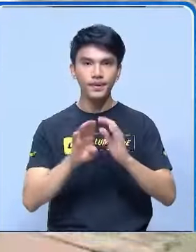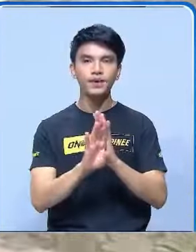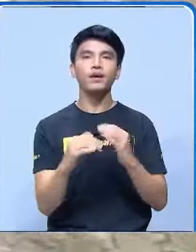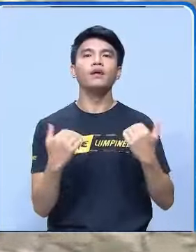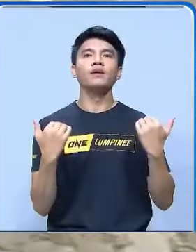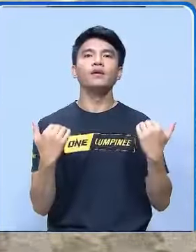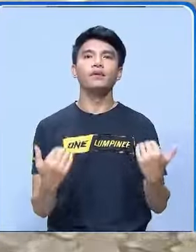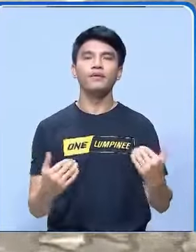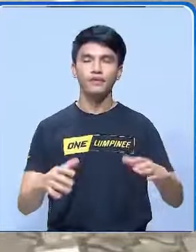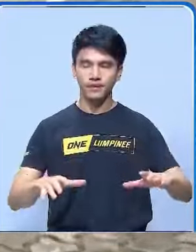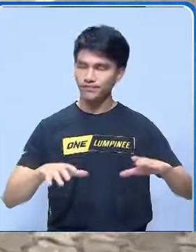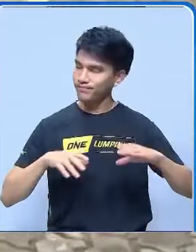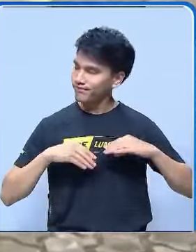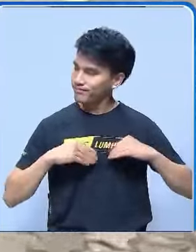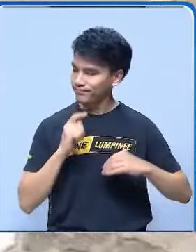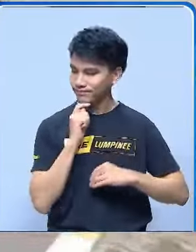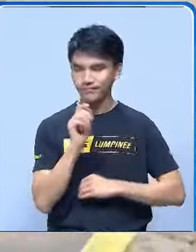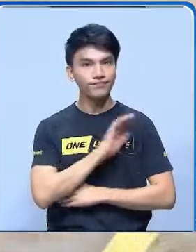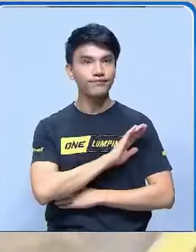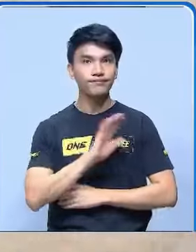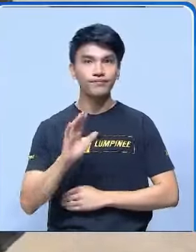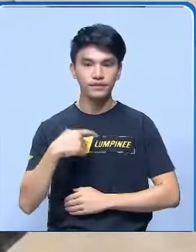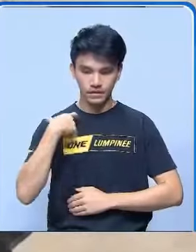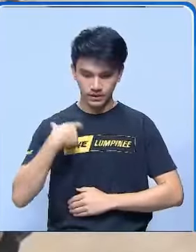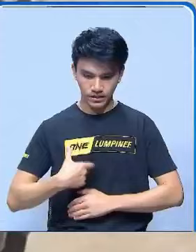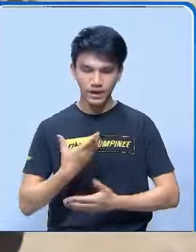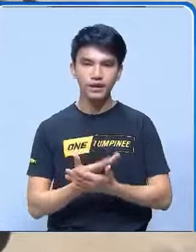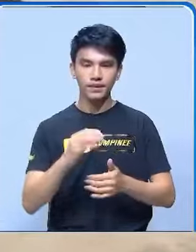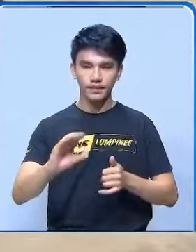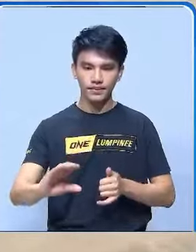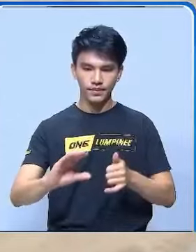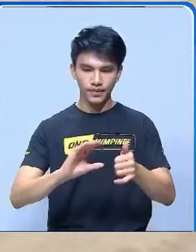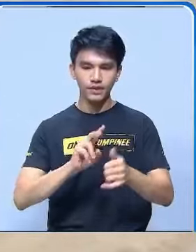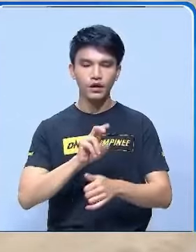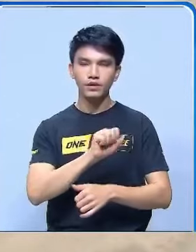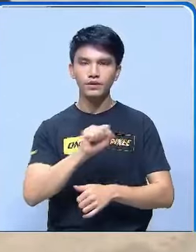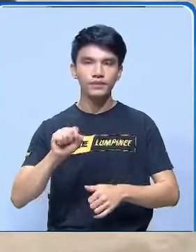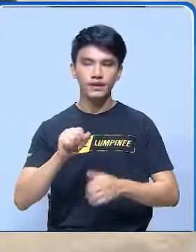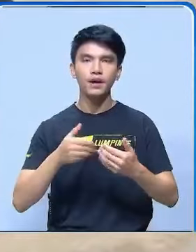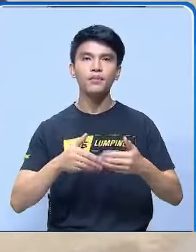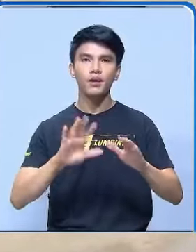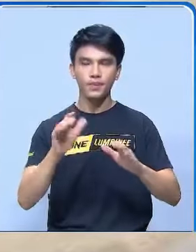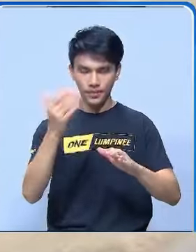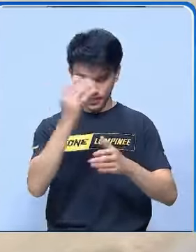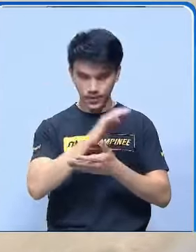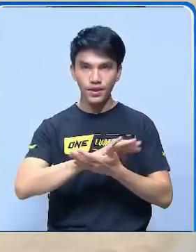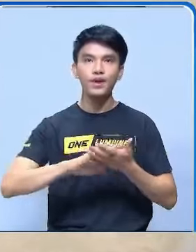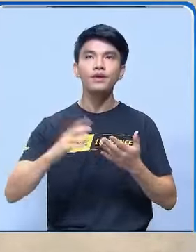ก็ปฏิเสธที่จะให้สัมภาษณ์ทนายความได้ยื่นหลักทรัพย์เป็นเงินสด 200,000 บาทประกันตัวไปเรียบร้อยนะ